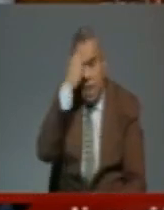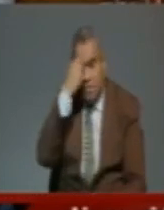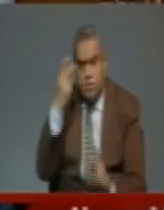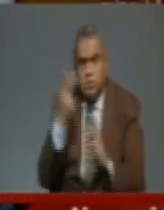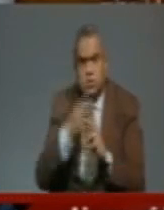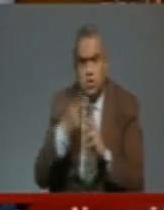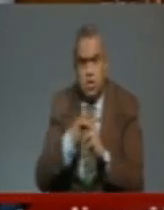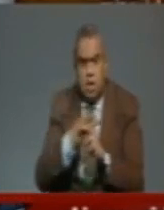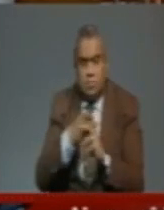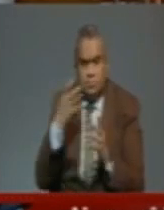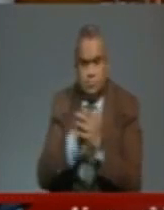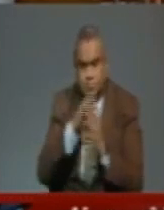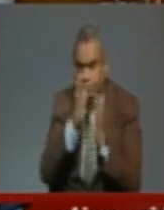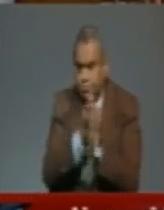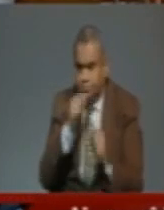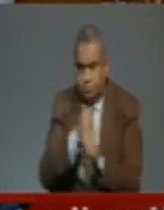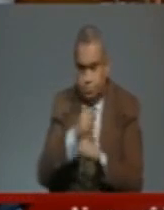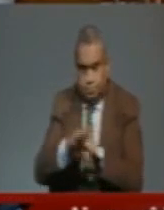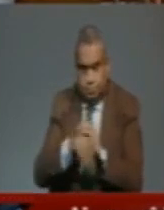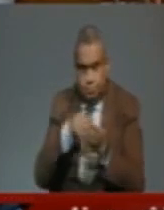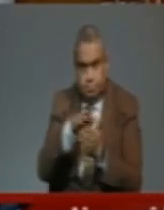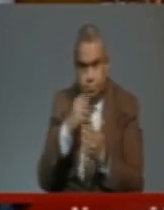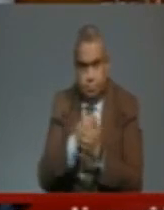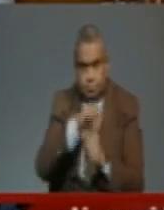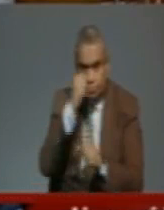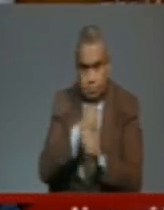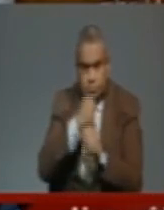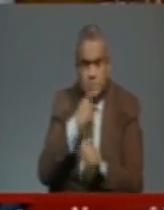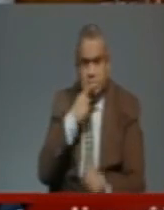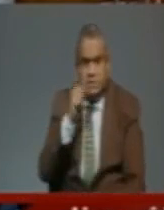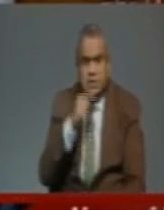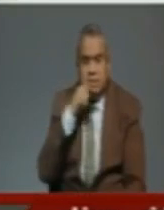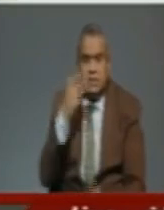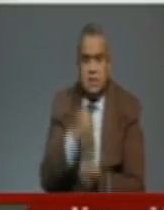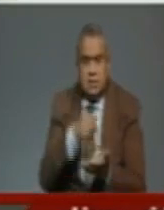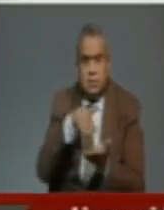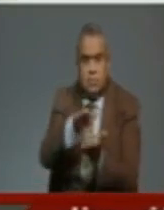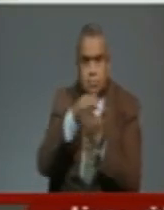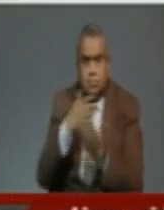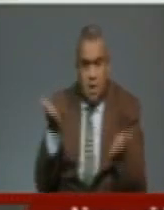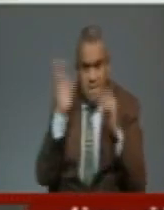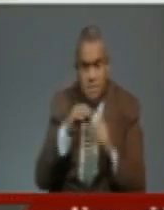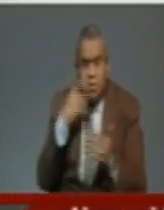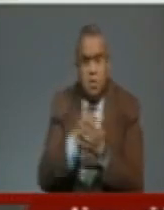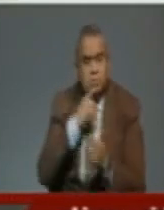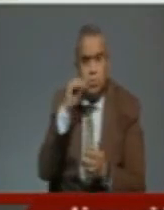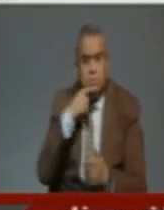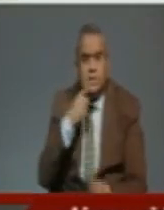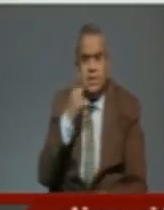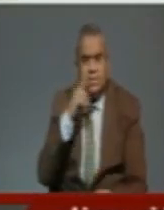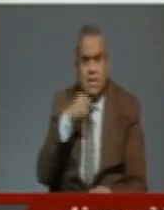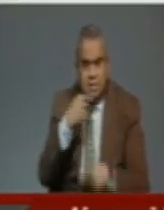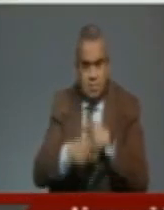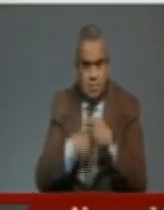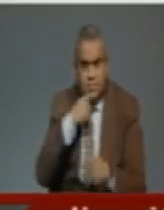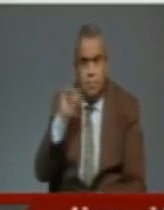بيشيلوا 2500 شاحنه و 60,000 راكب سنويا. الحموله بتاعتهم مش كبيره قوي ولكن مهمين وبيشتغلوا دلوقتي ولهم دور كبير